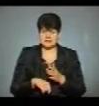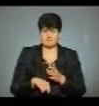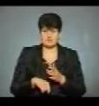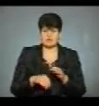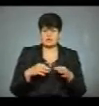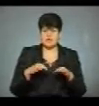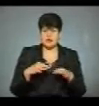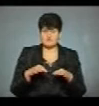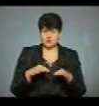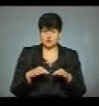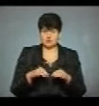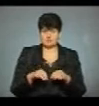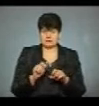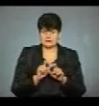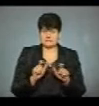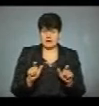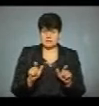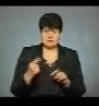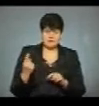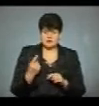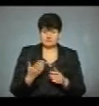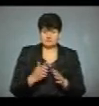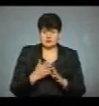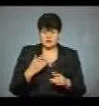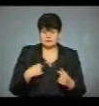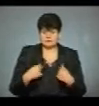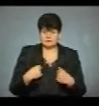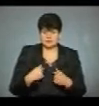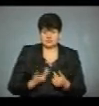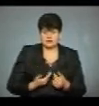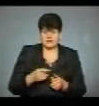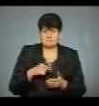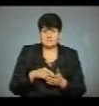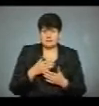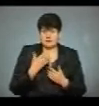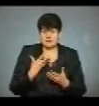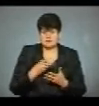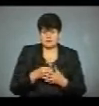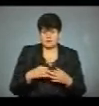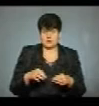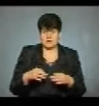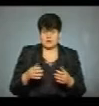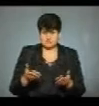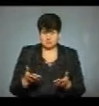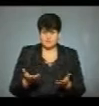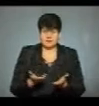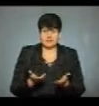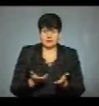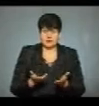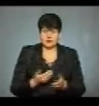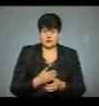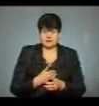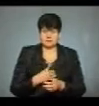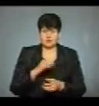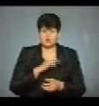жаль. Насамперед постраждають жителі міста, котрі не мають власного транспорту і котрі хотіли